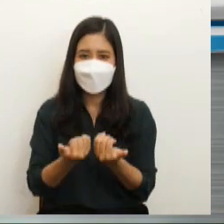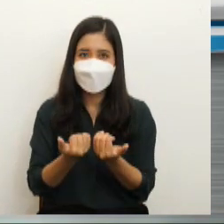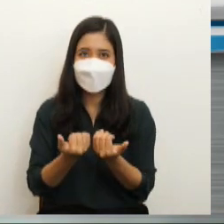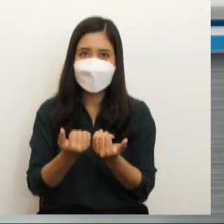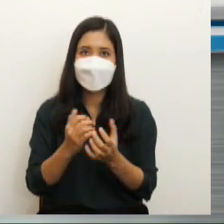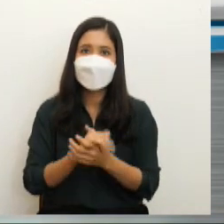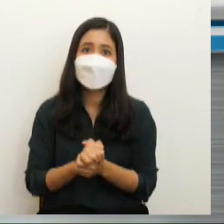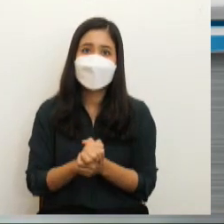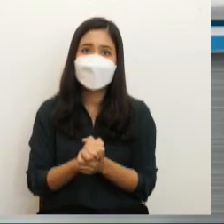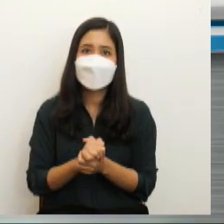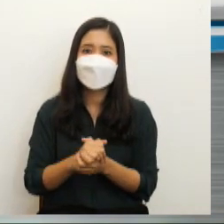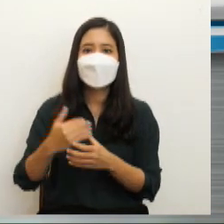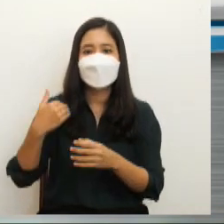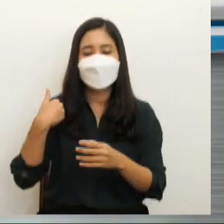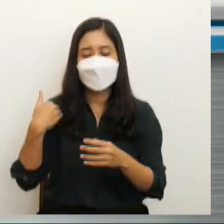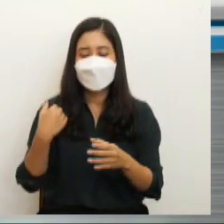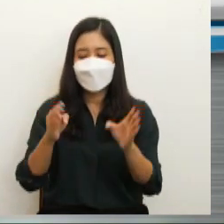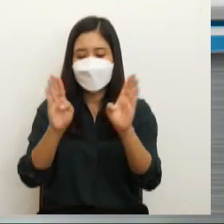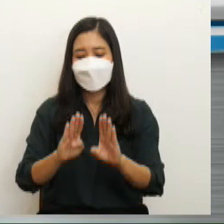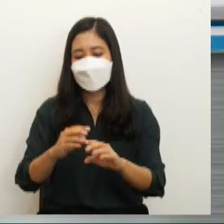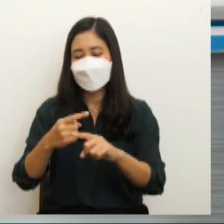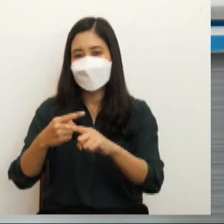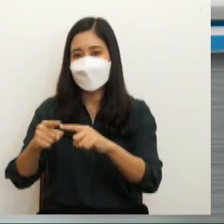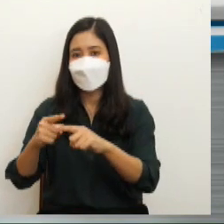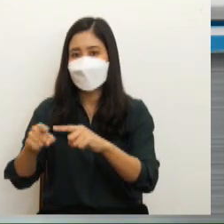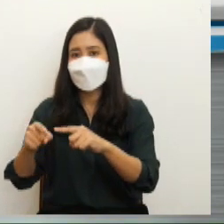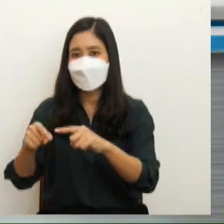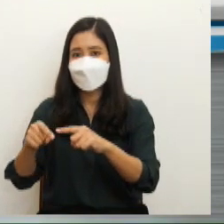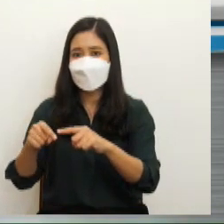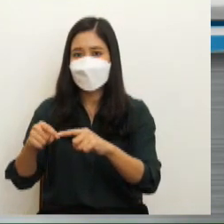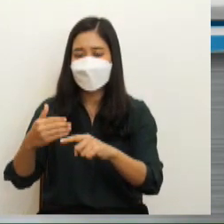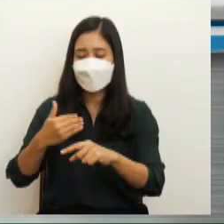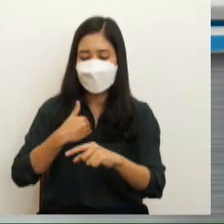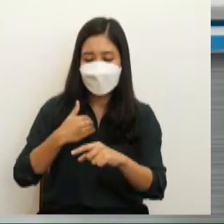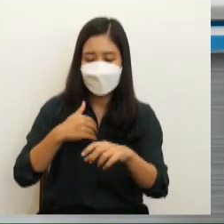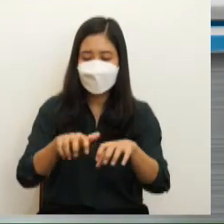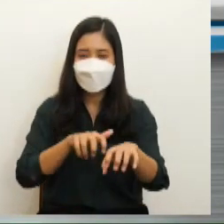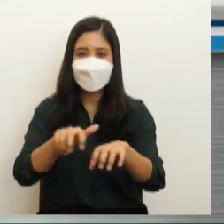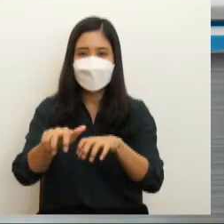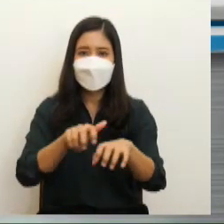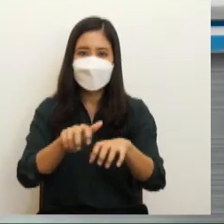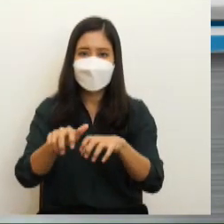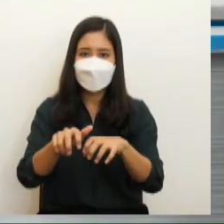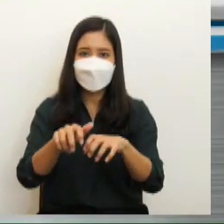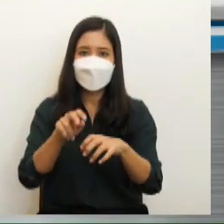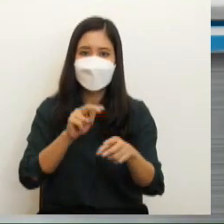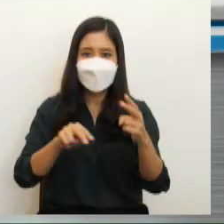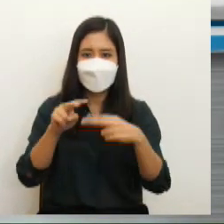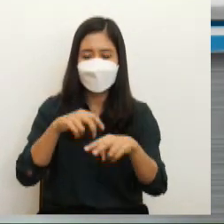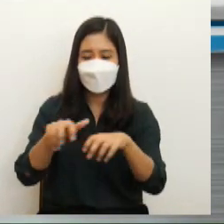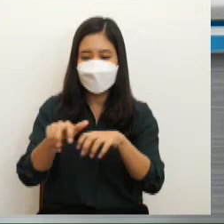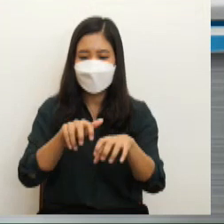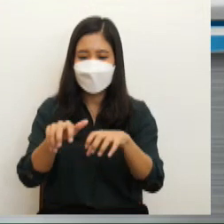ะครับมีหลายรูปแบบมากนะครับแล้วก็เรามีการจัดระยะห่างในการดำเนินการต่างๆ